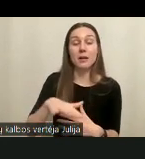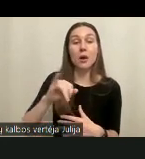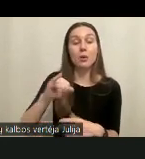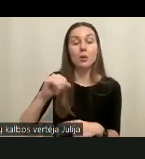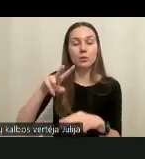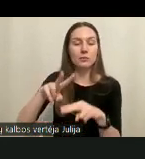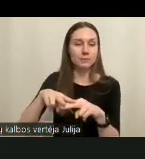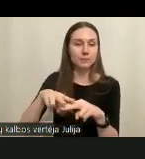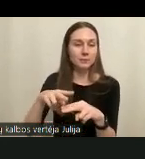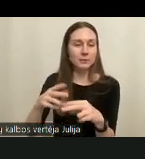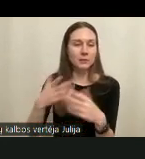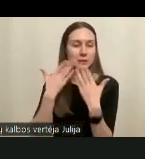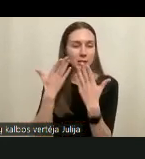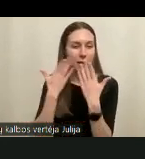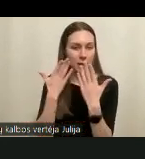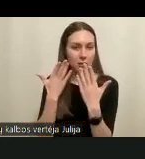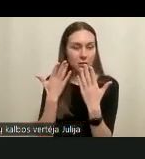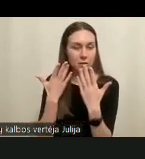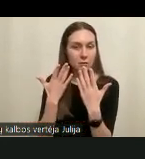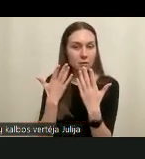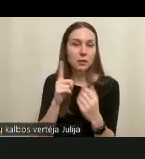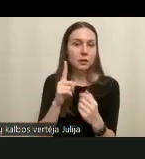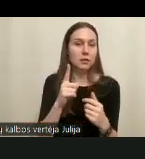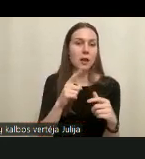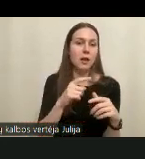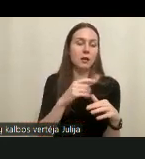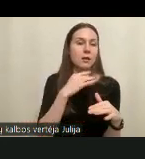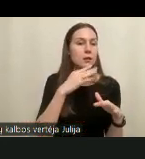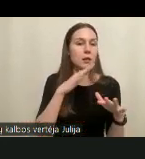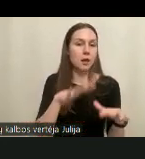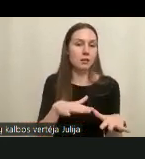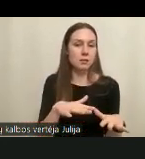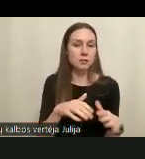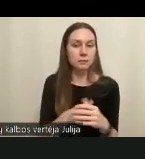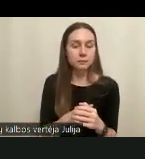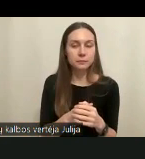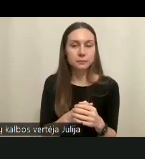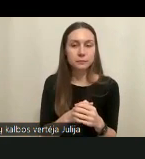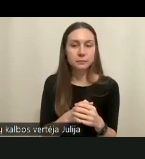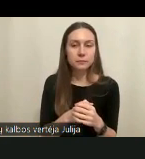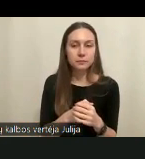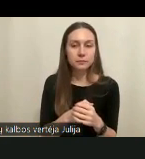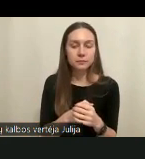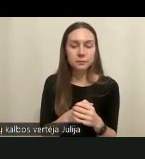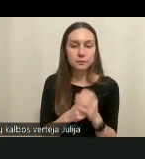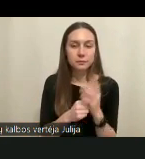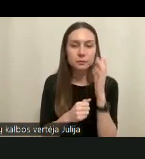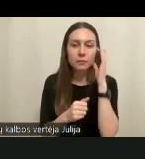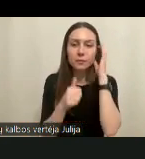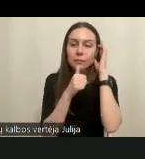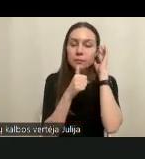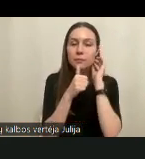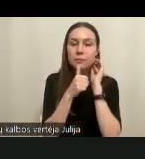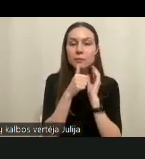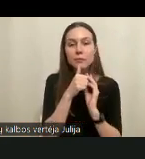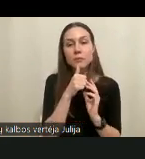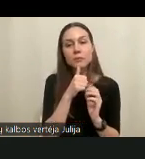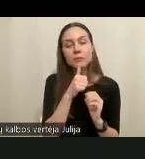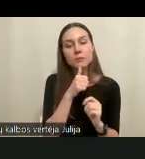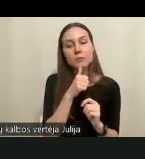aplinkoje. Ir aš manau, kad jeigu mes sukursime šias tokias kviečiančias